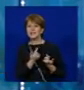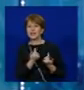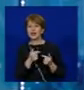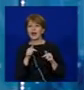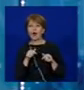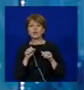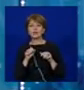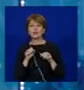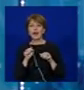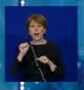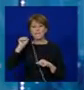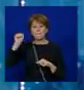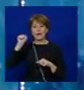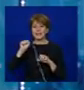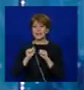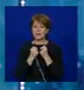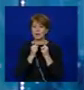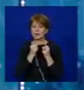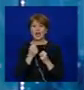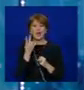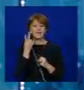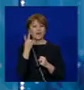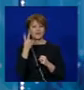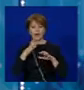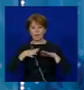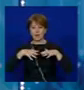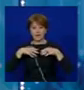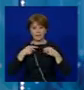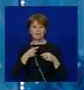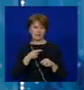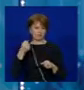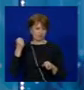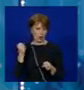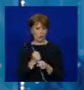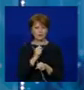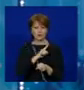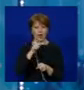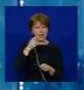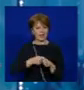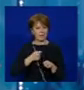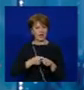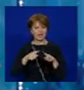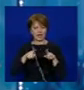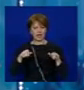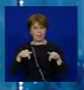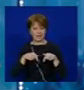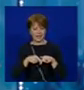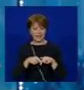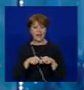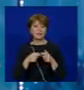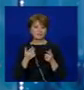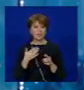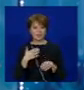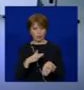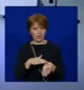са. Защото в два парламента съвсем умишлено не съставиха кабинет. Доказателство първо. На 21-ви, както казва